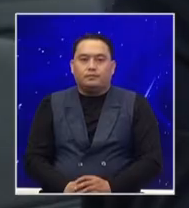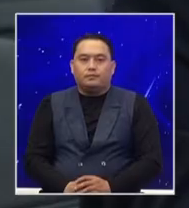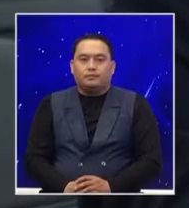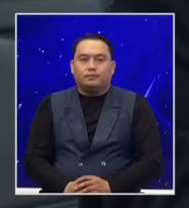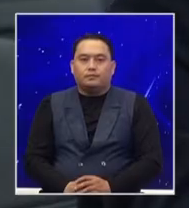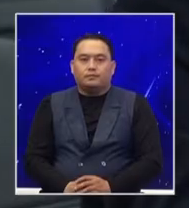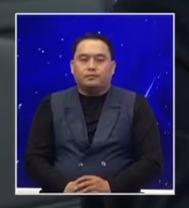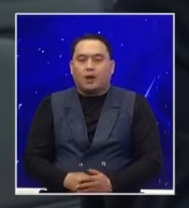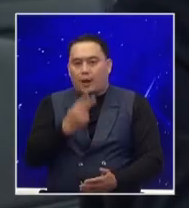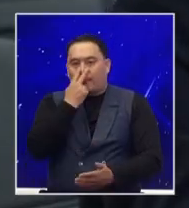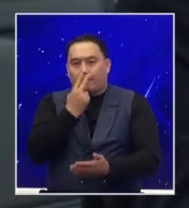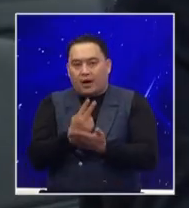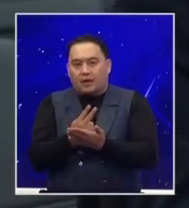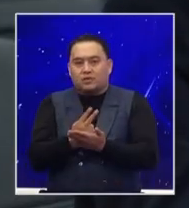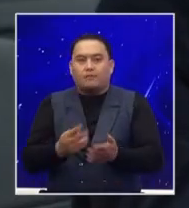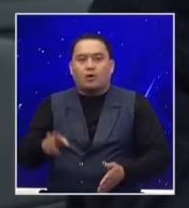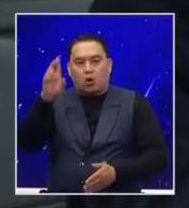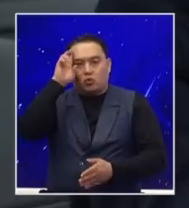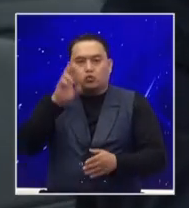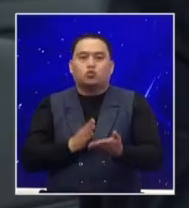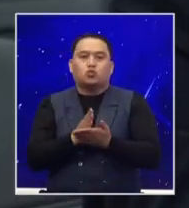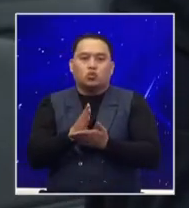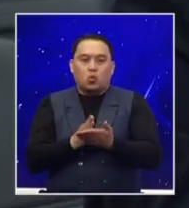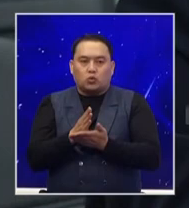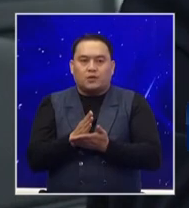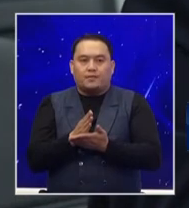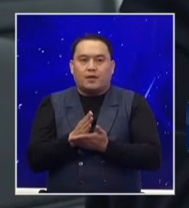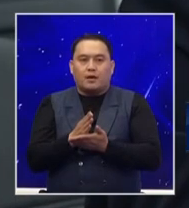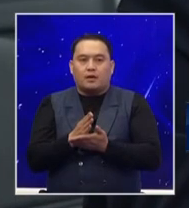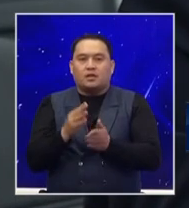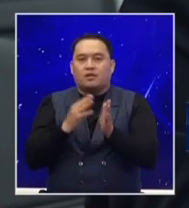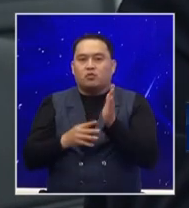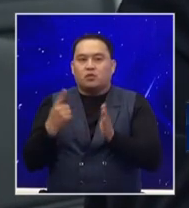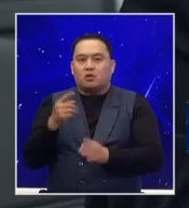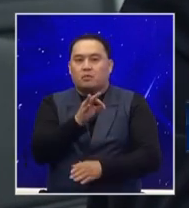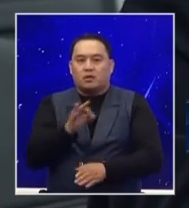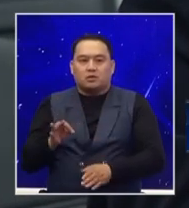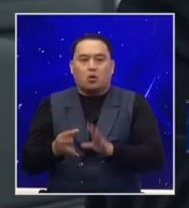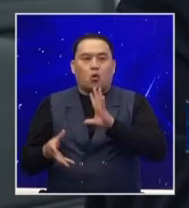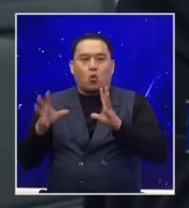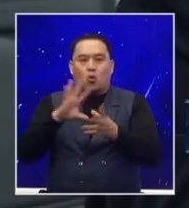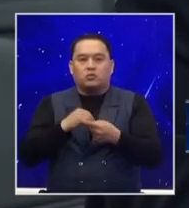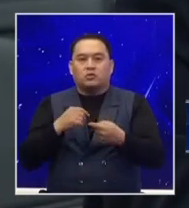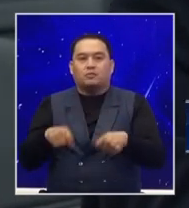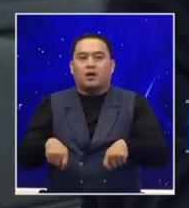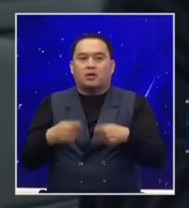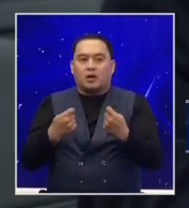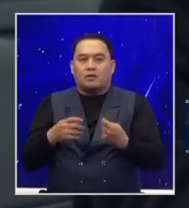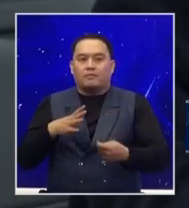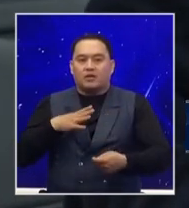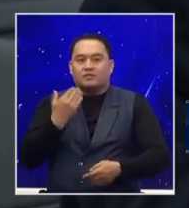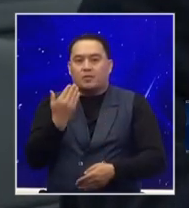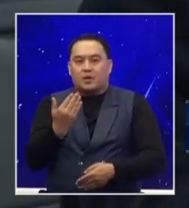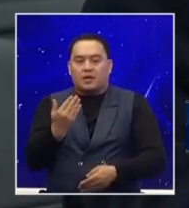Анализ диспрактики показал, что наибольшее количество государственных служащих – это 91% от общего количества привлеченных – привлекается к